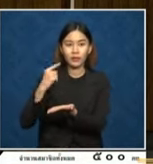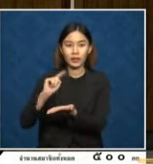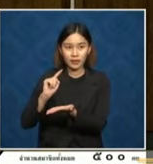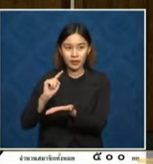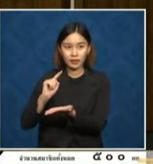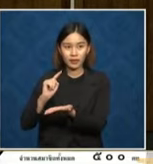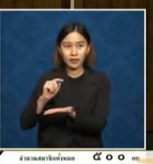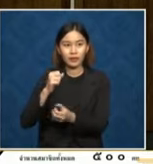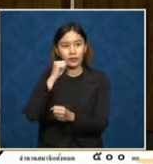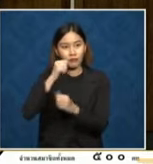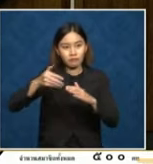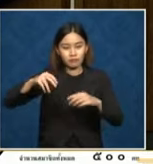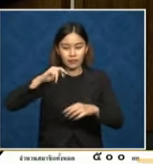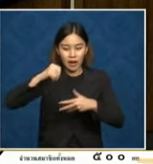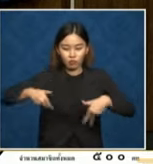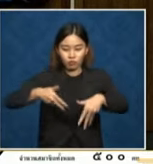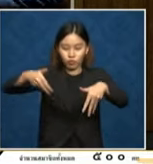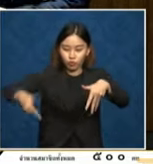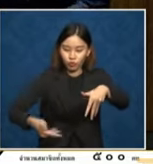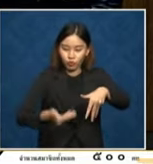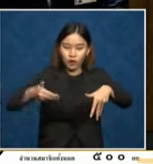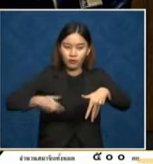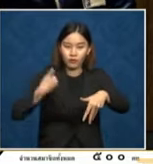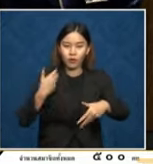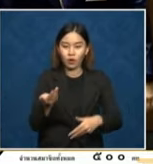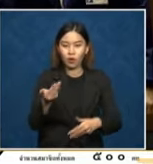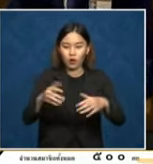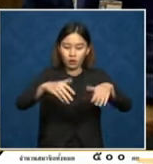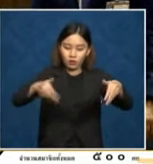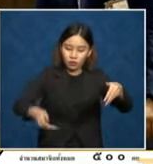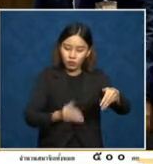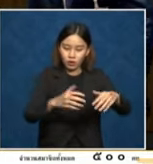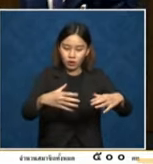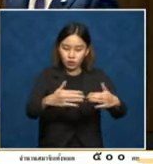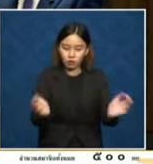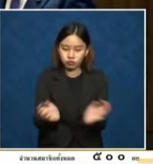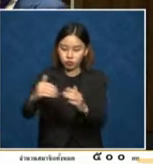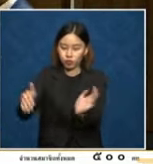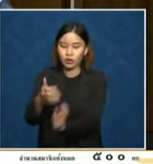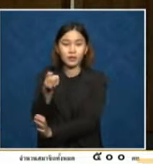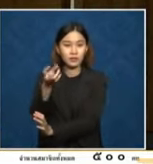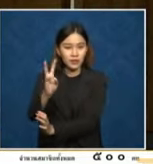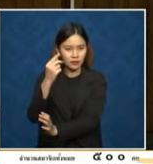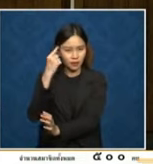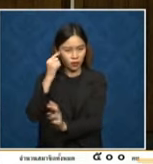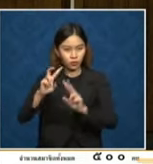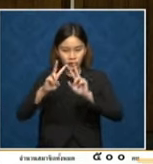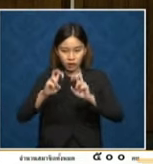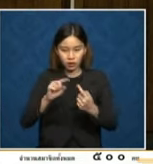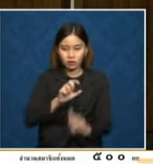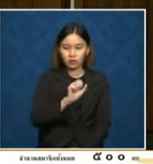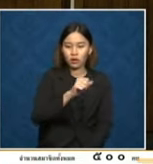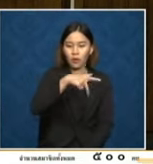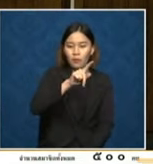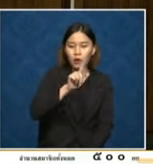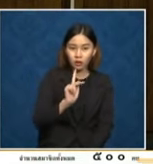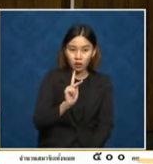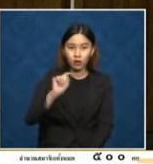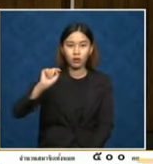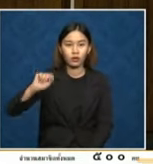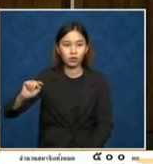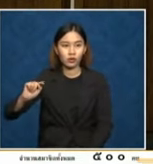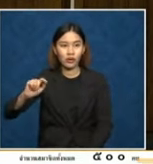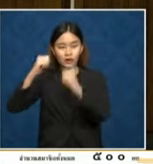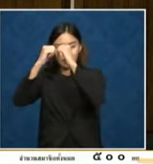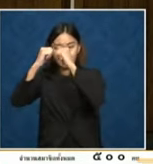าะบ่อบาดาลขอไปทั้งหมด17บ่อนะครับแต่ว่าเป็นเรื่องของการตีความนะระหว่างสปก.กับในส่วน